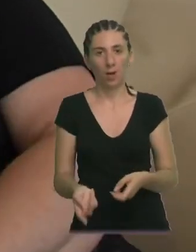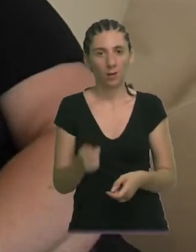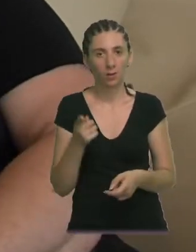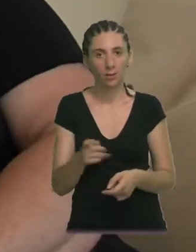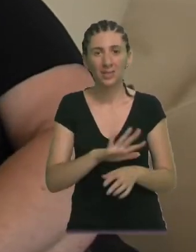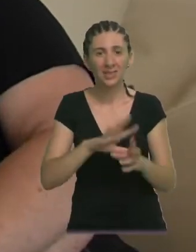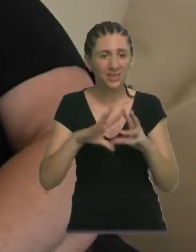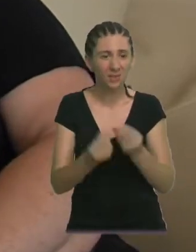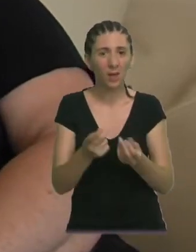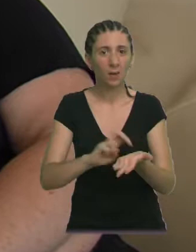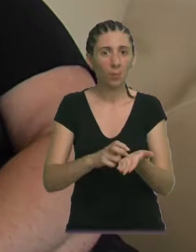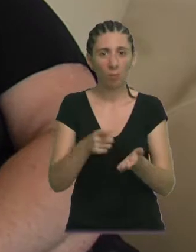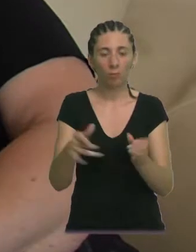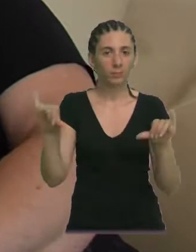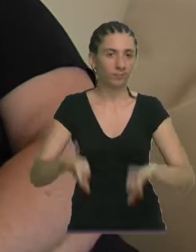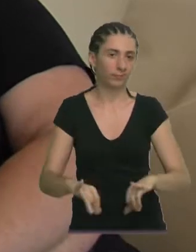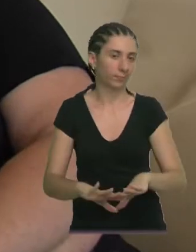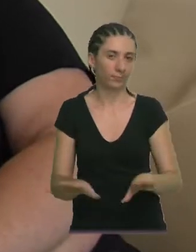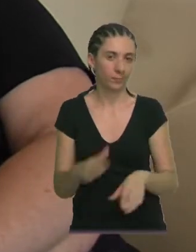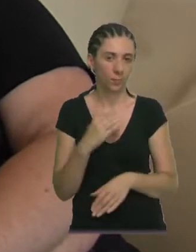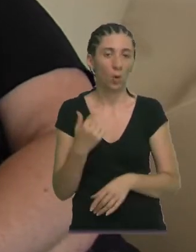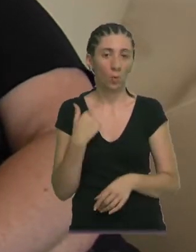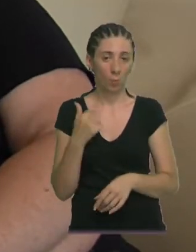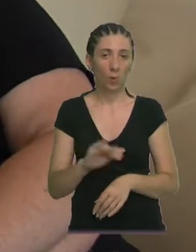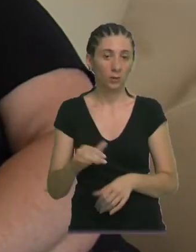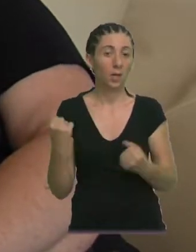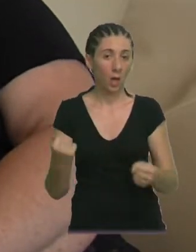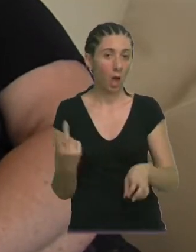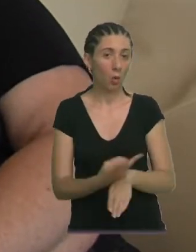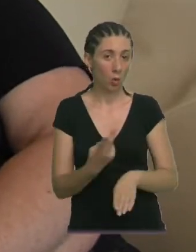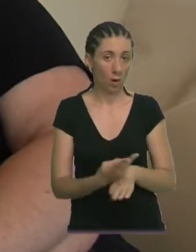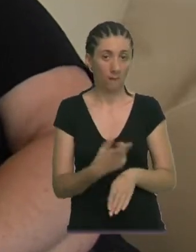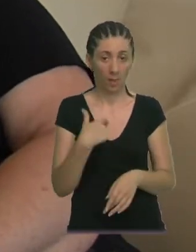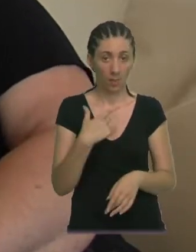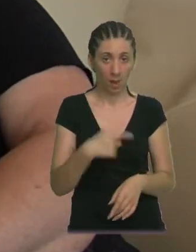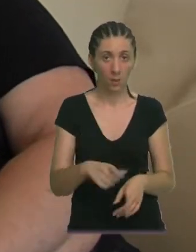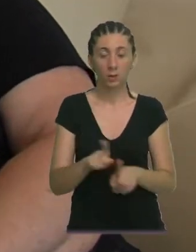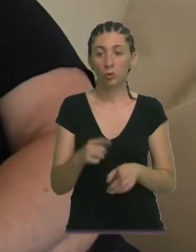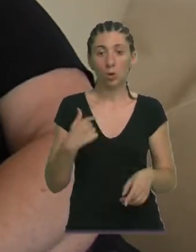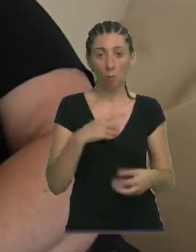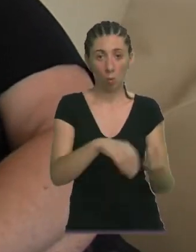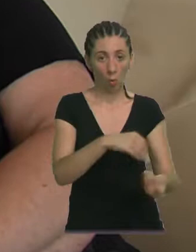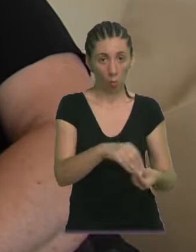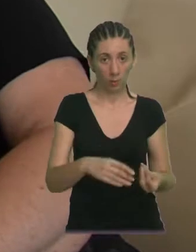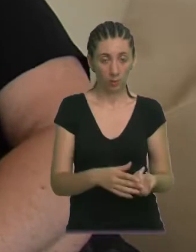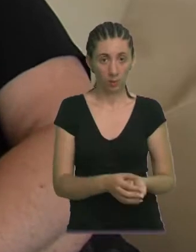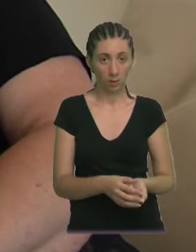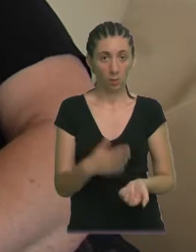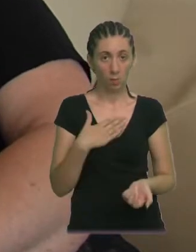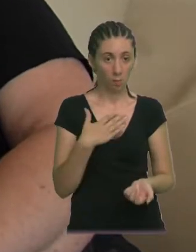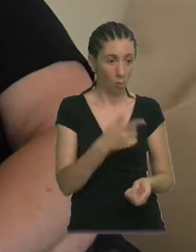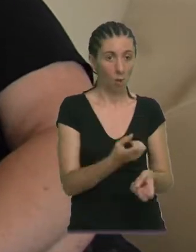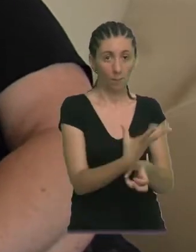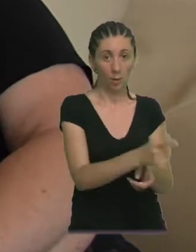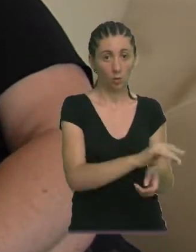te teškoće padaju u vodu. Da, moja su se djeca jako navikla, kako na mene, tako i na moju obitelj, na